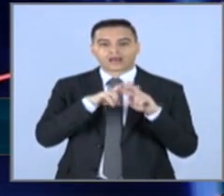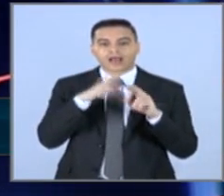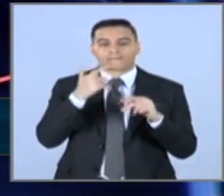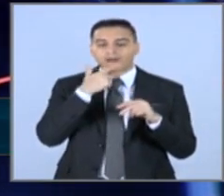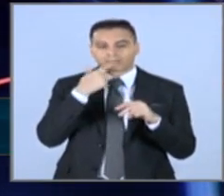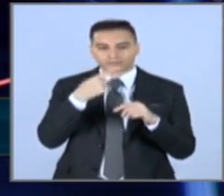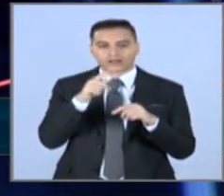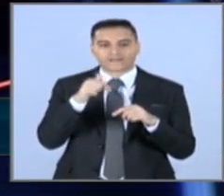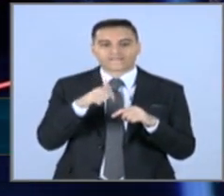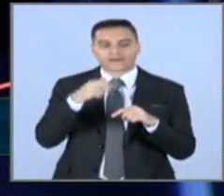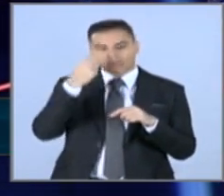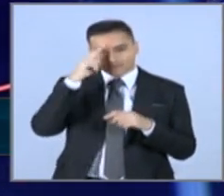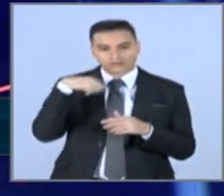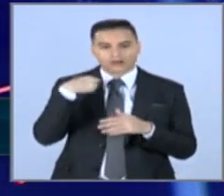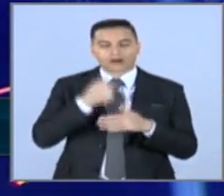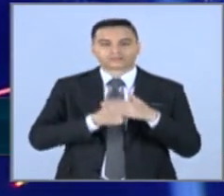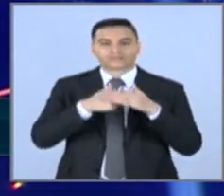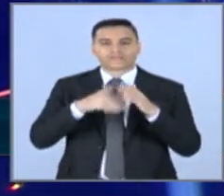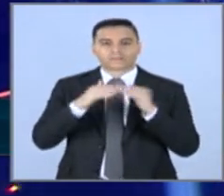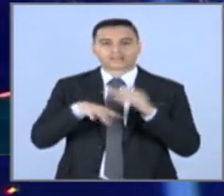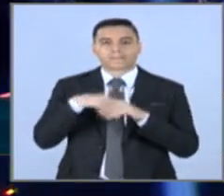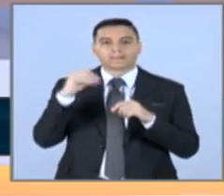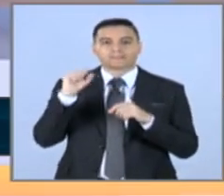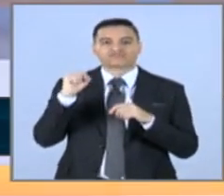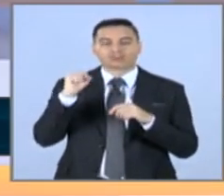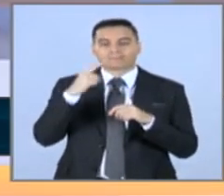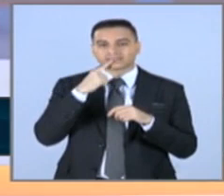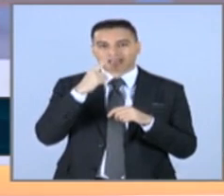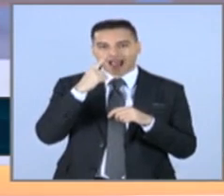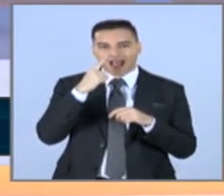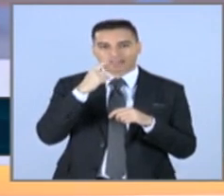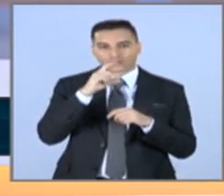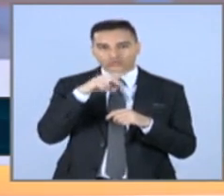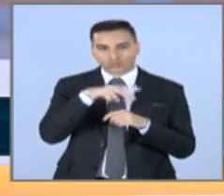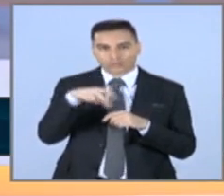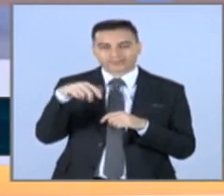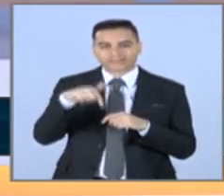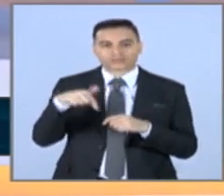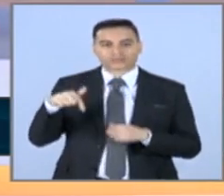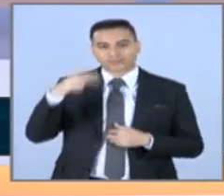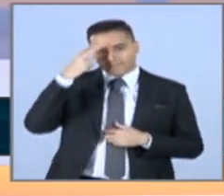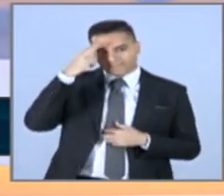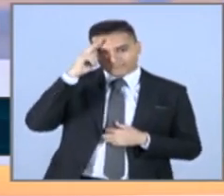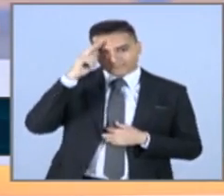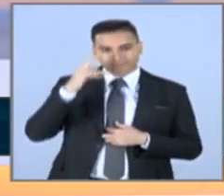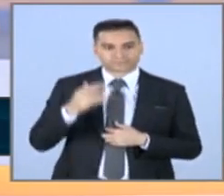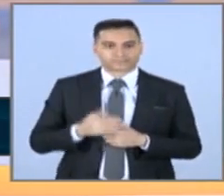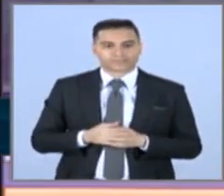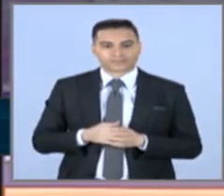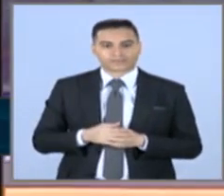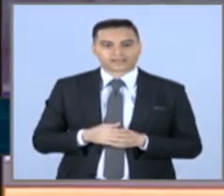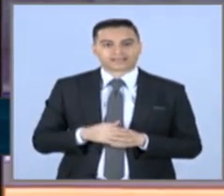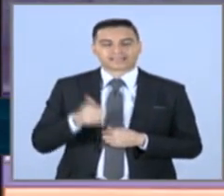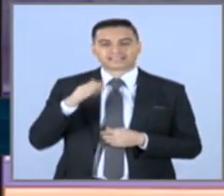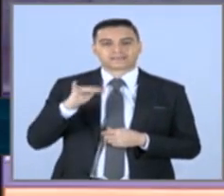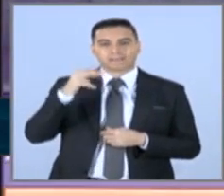صح. في عهد أي حاكم لمصر تم إنشاء مجلس شورى النواب عام 1866؟ خديوي إسماعيل.